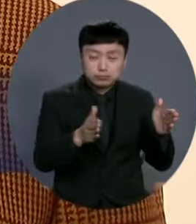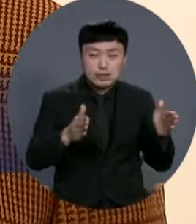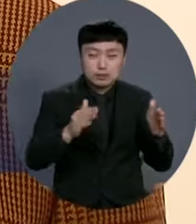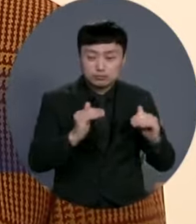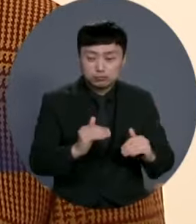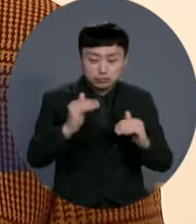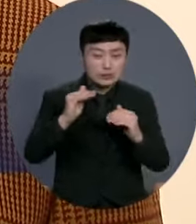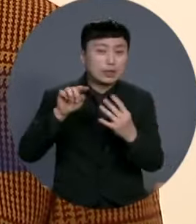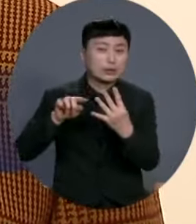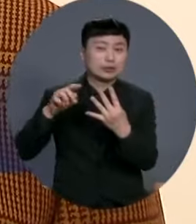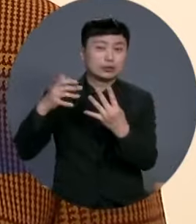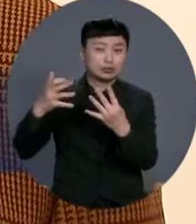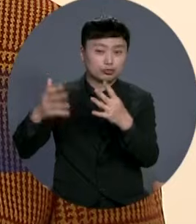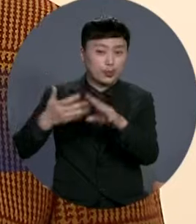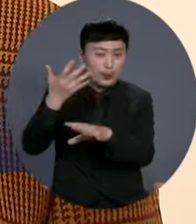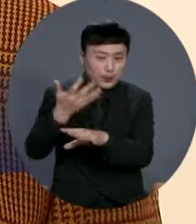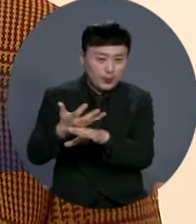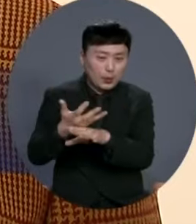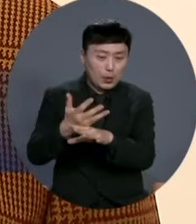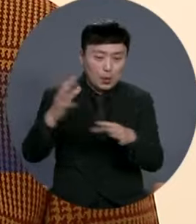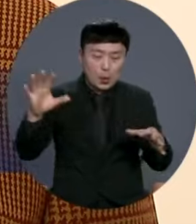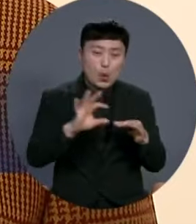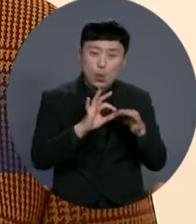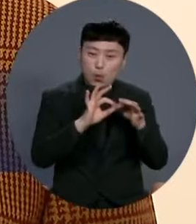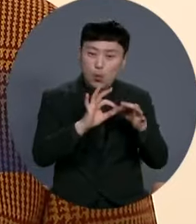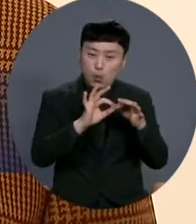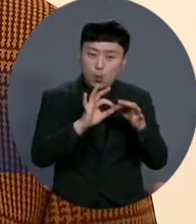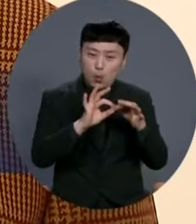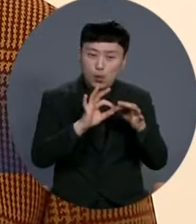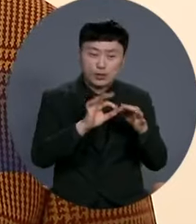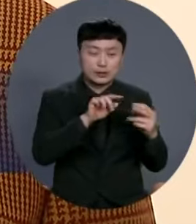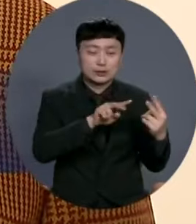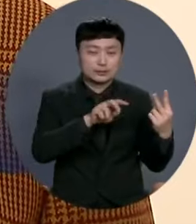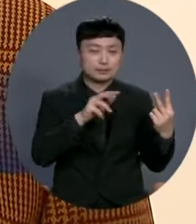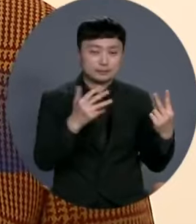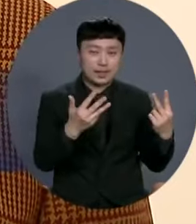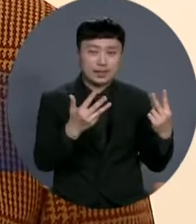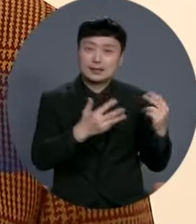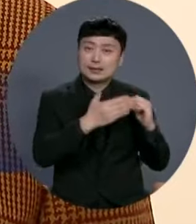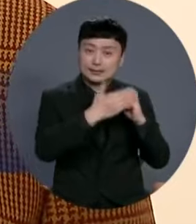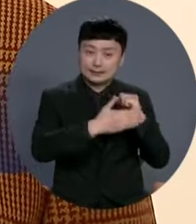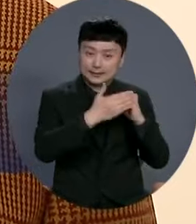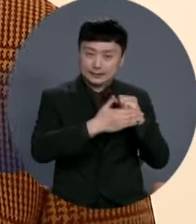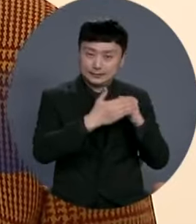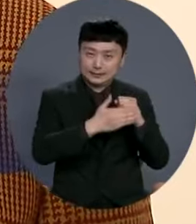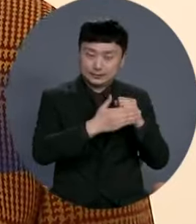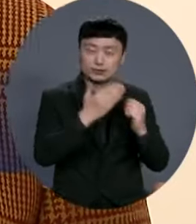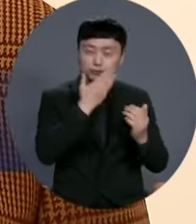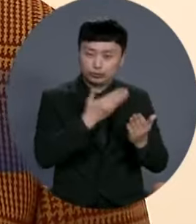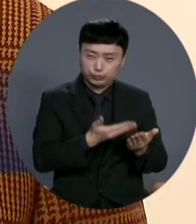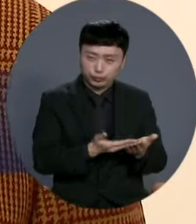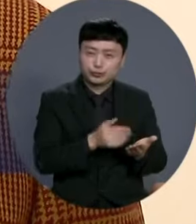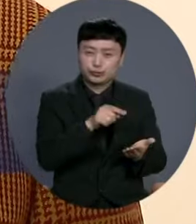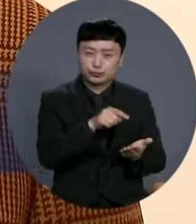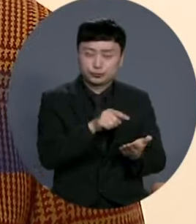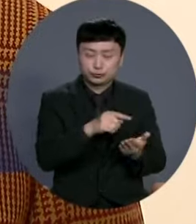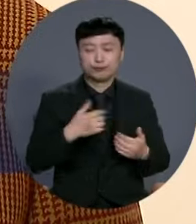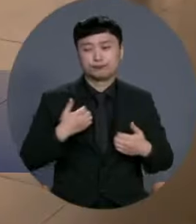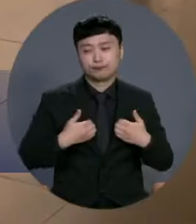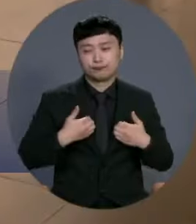4.19로 이어지는 4월 혁명의 전체 체계가 좀 228 주체의 사진전에서 나타나는 것 같습니다.